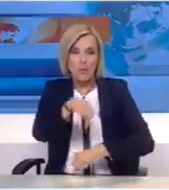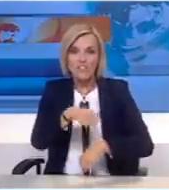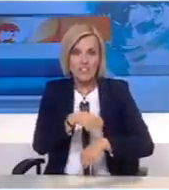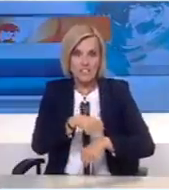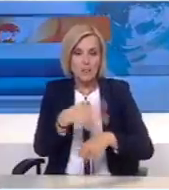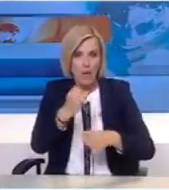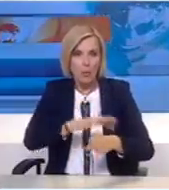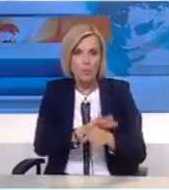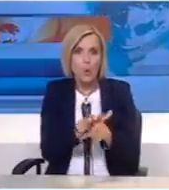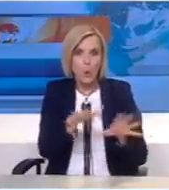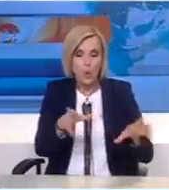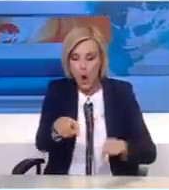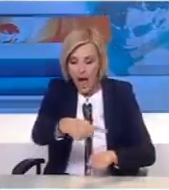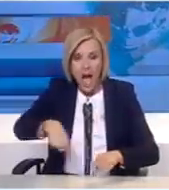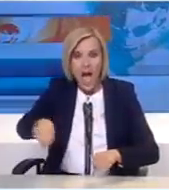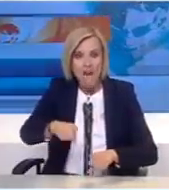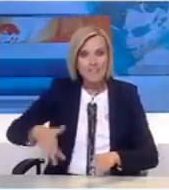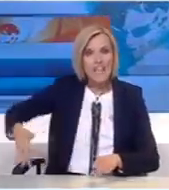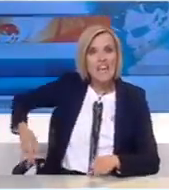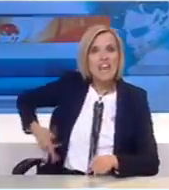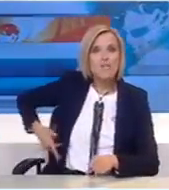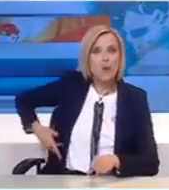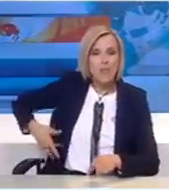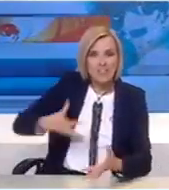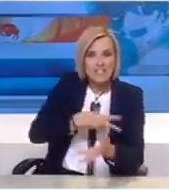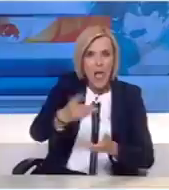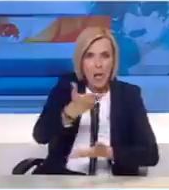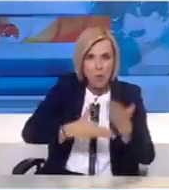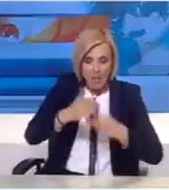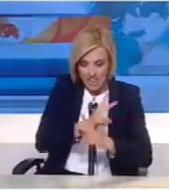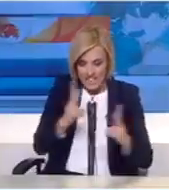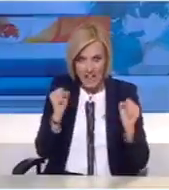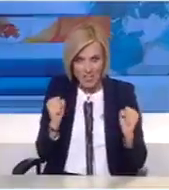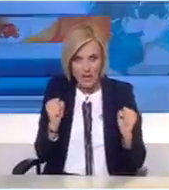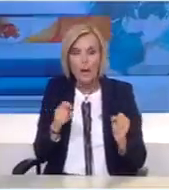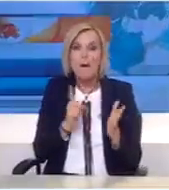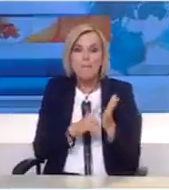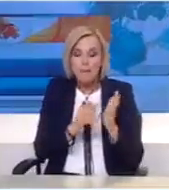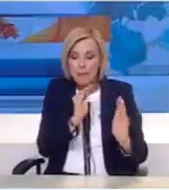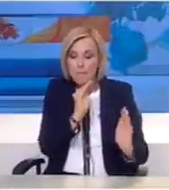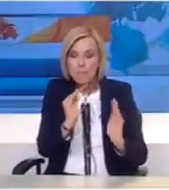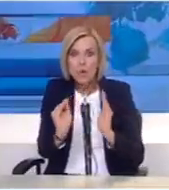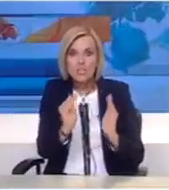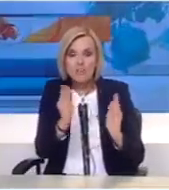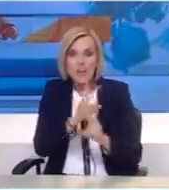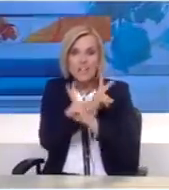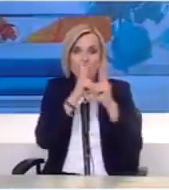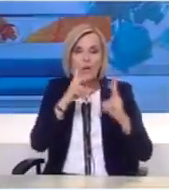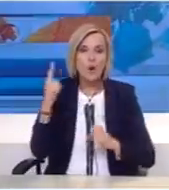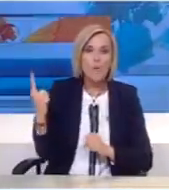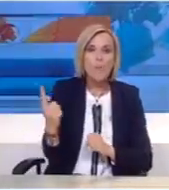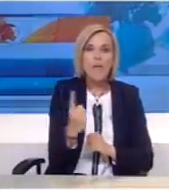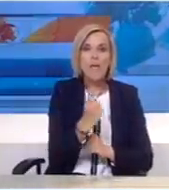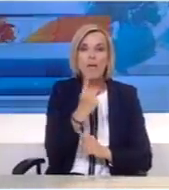νόσο, θα μπορούν να εμφανίσουν, να κολλήσουν εκεί. Άρα πρέπει να μείνουν σε ένα προστατευμένο περιβάλλον, υπό παρακολούθηση.